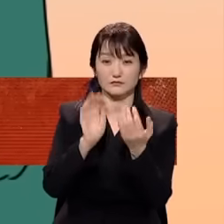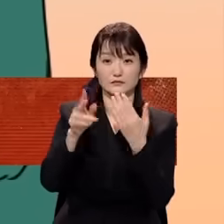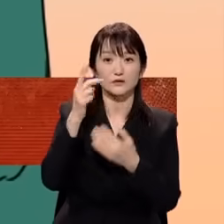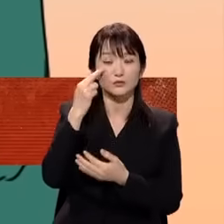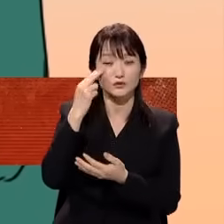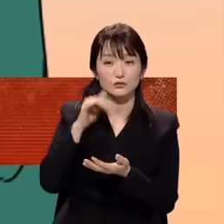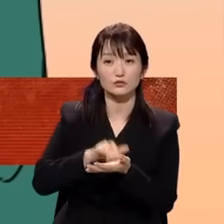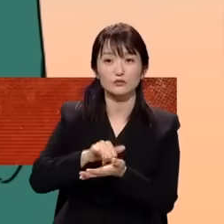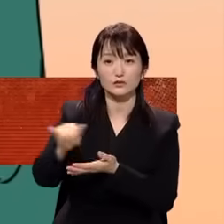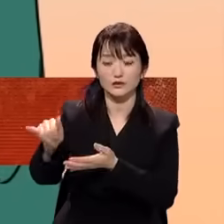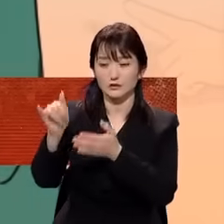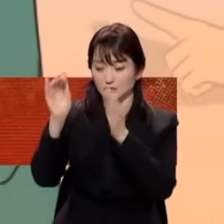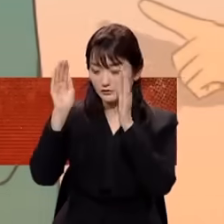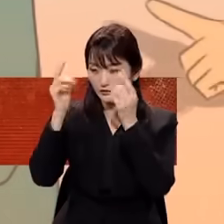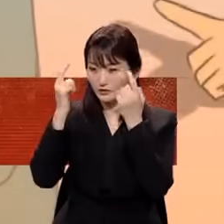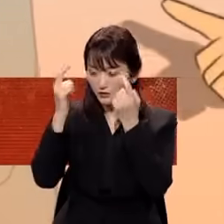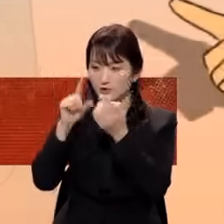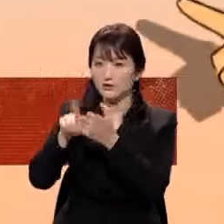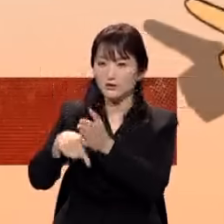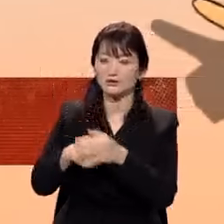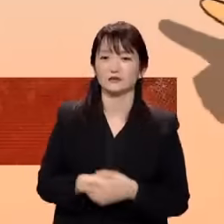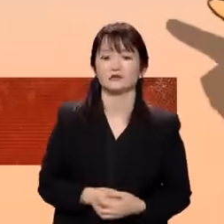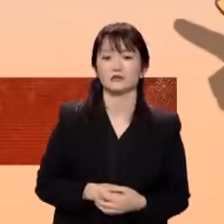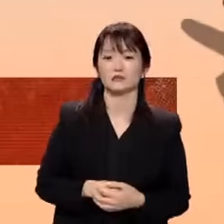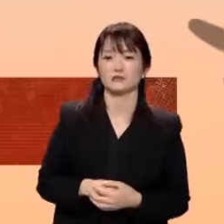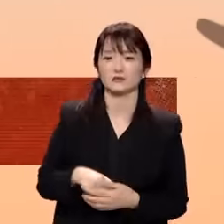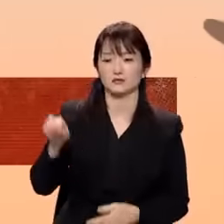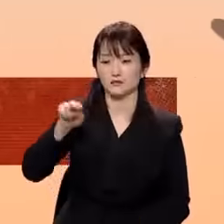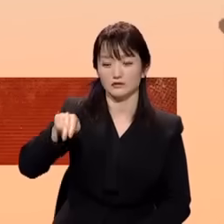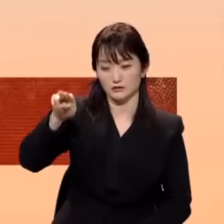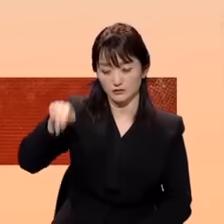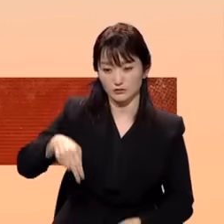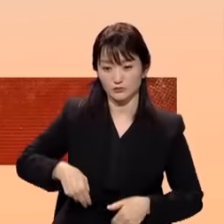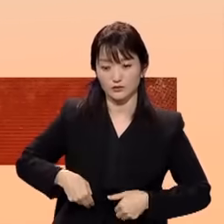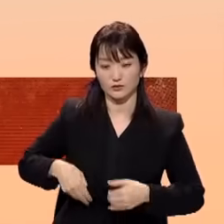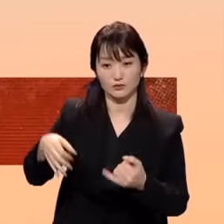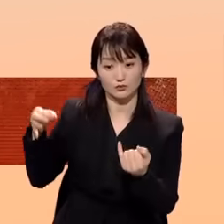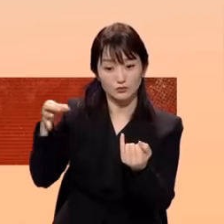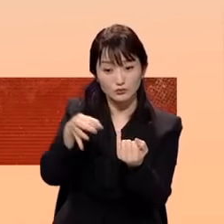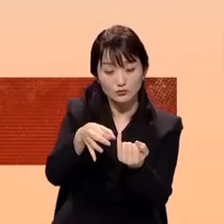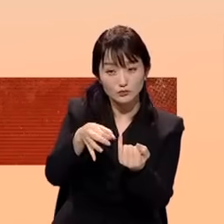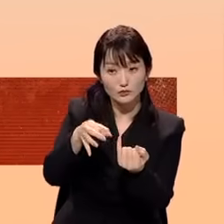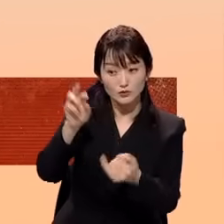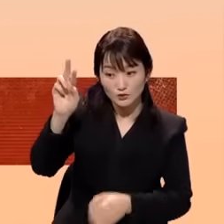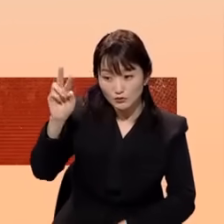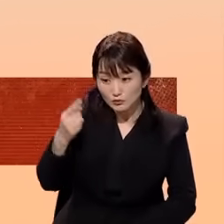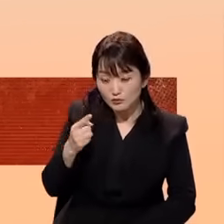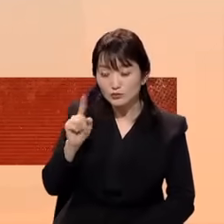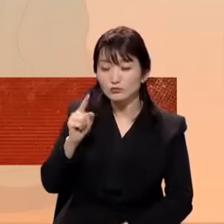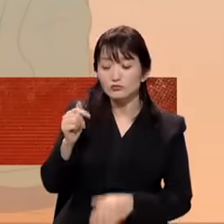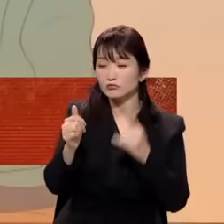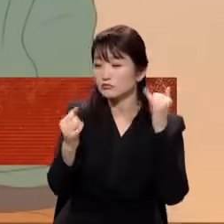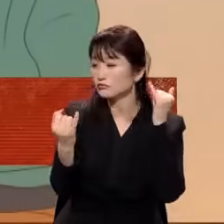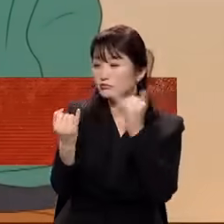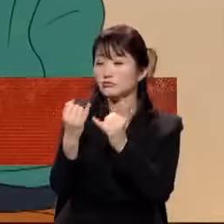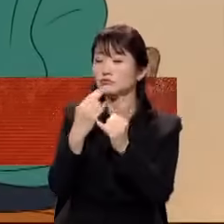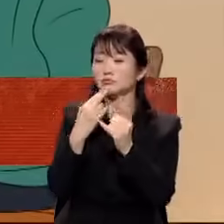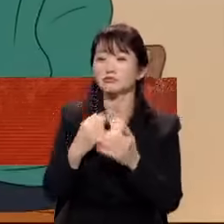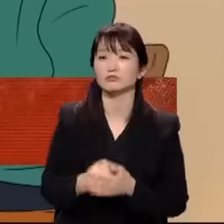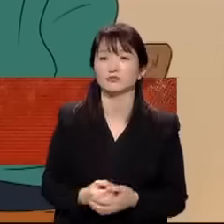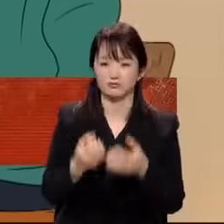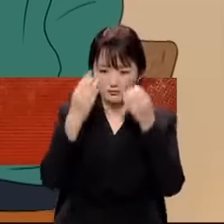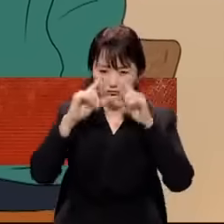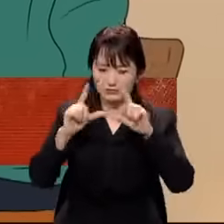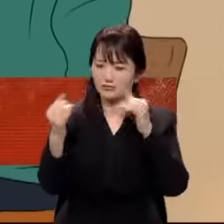때도 사연자가 달러로 용돈을 줬는데 갔다가 올 때까지 아무런 연락도 없었다고 합니다. 새해가 돼도